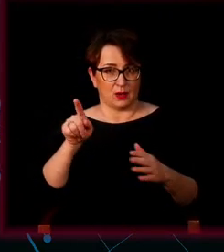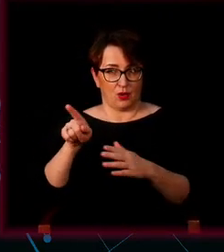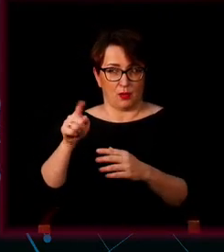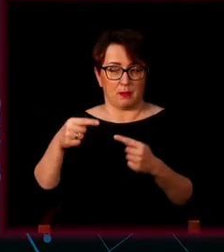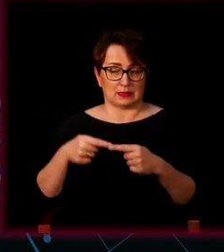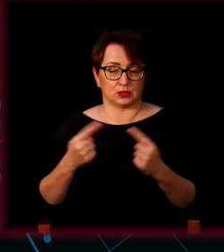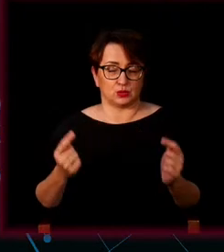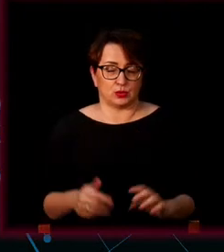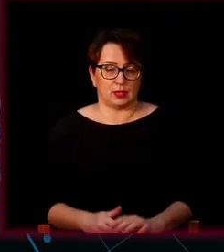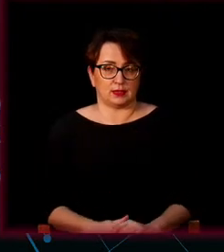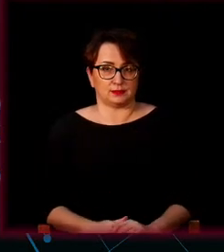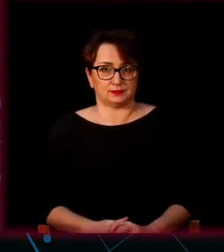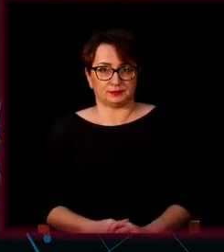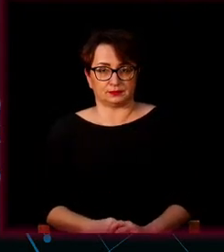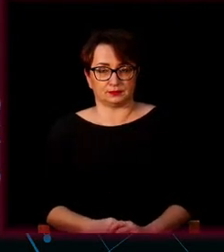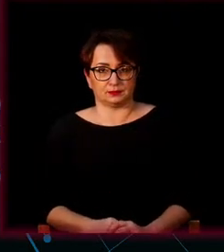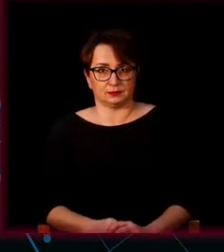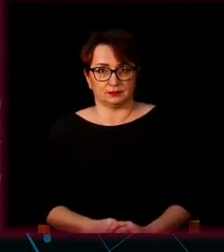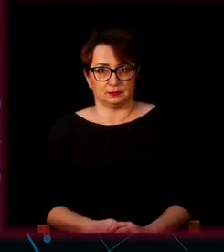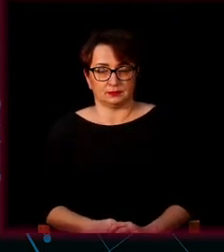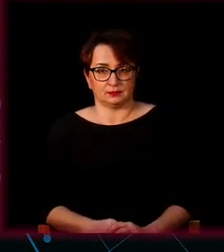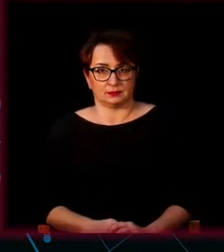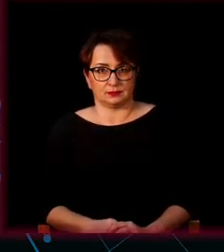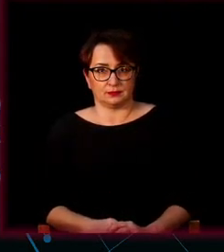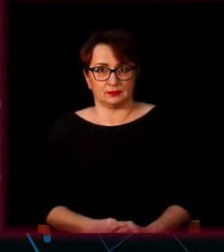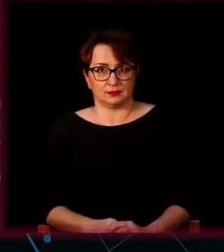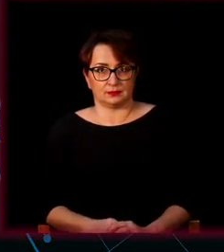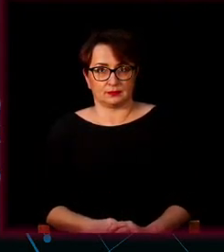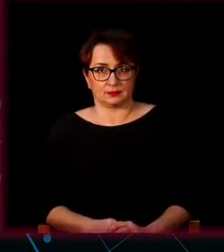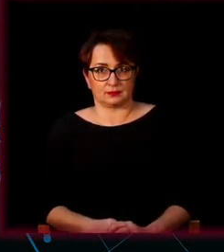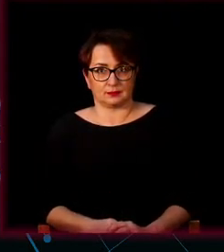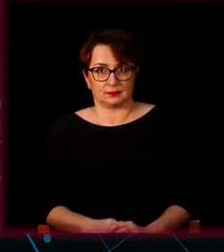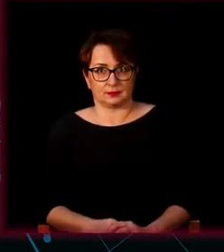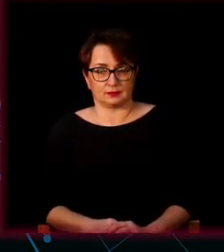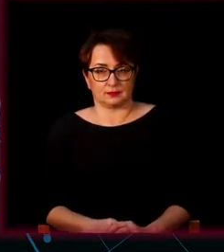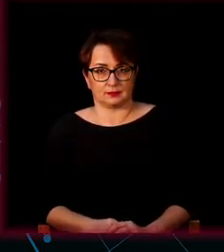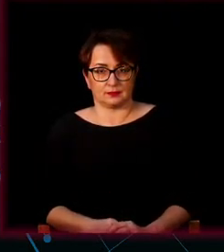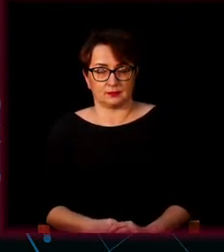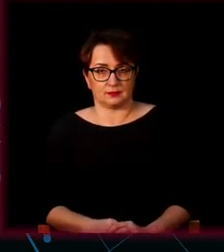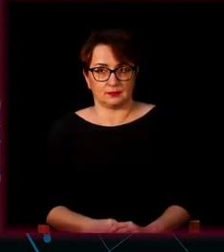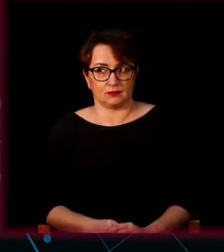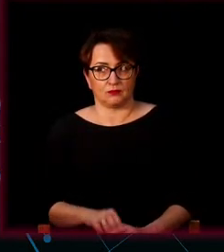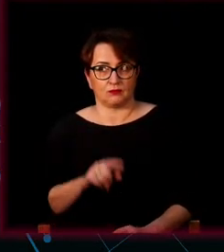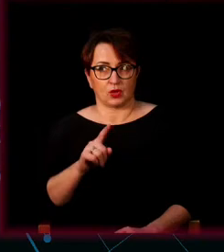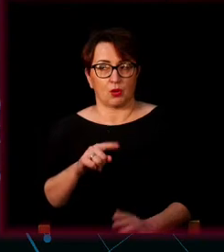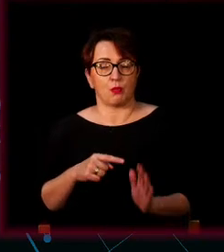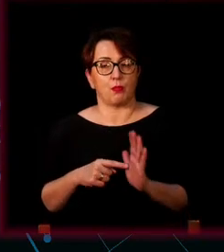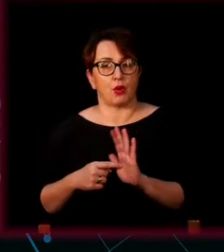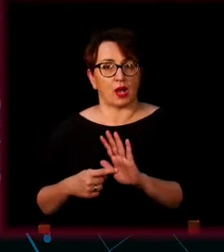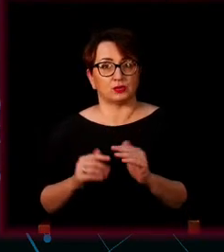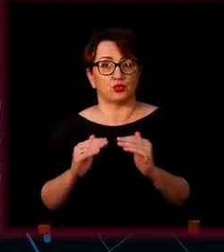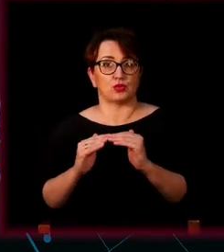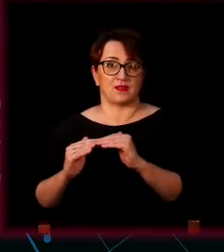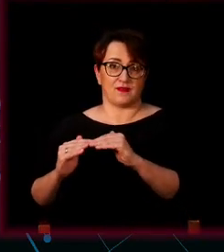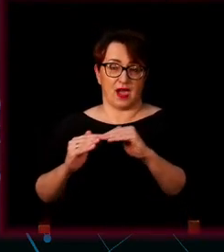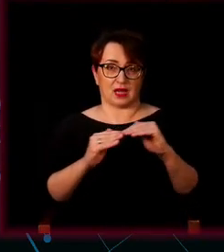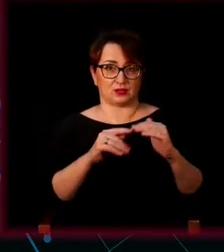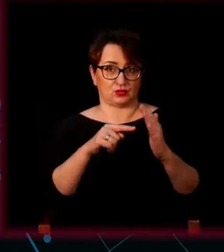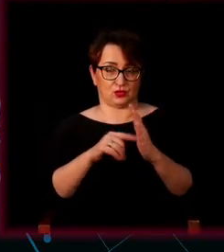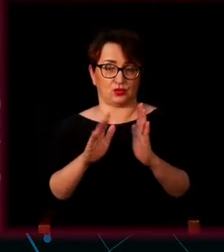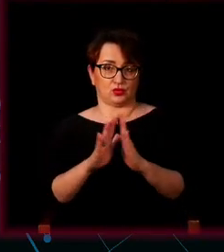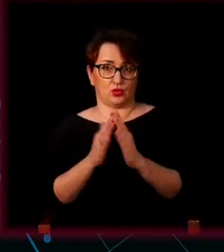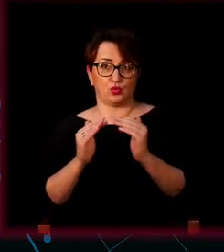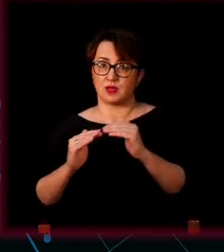mi się też w jakiś sposób interesujący i też pokazujący, wydaje mi się, pewną uniwersalność, czy też pewną po